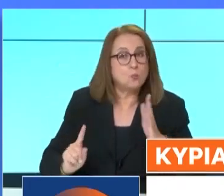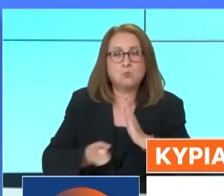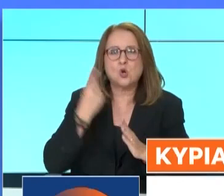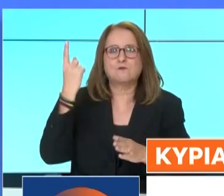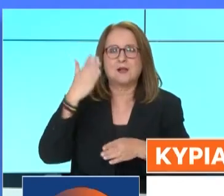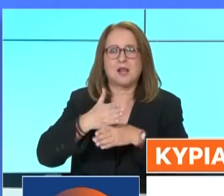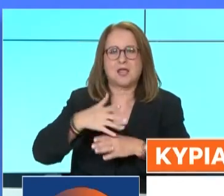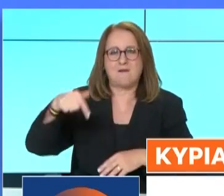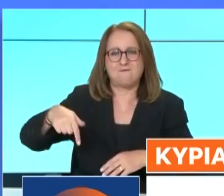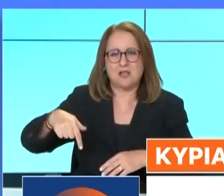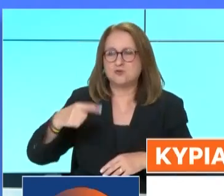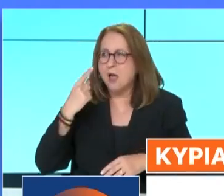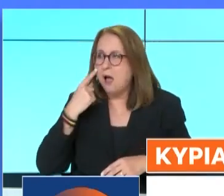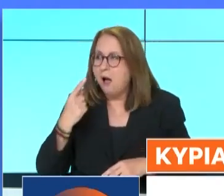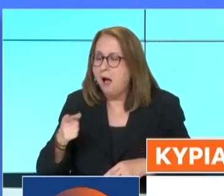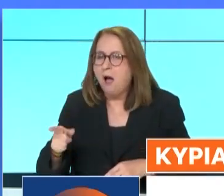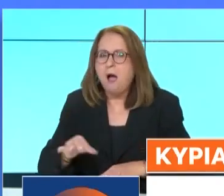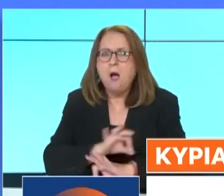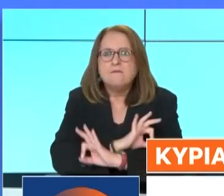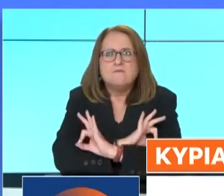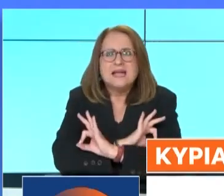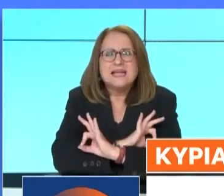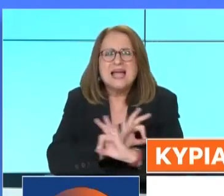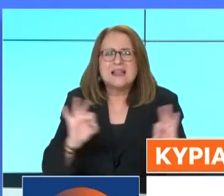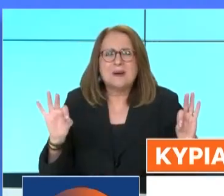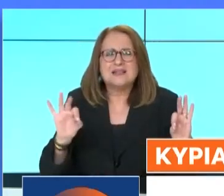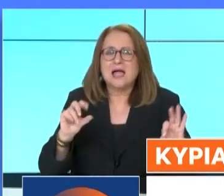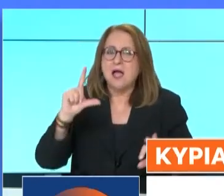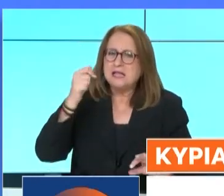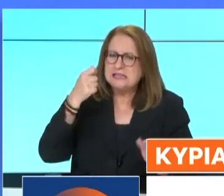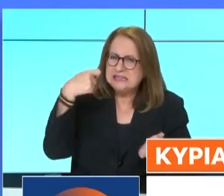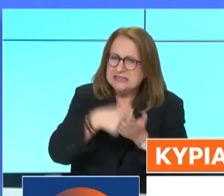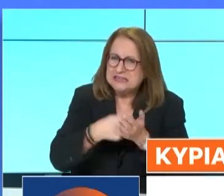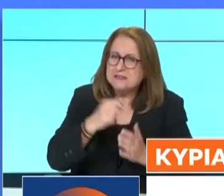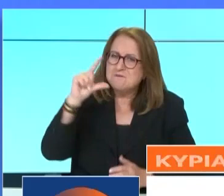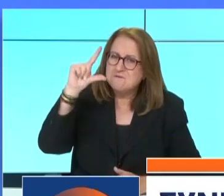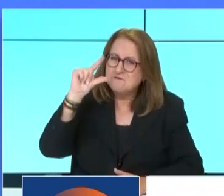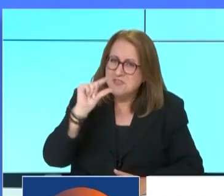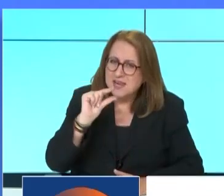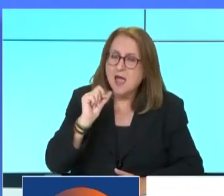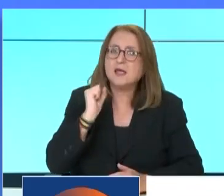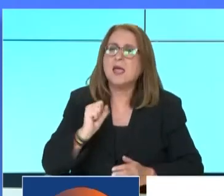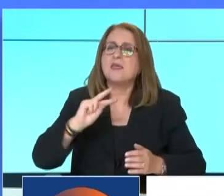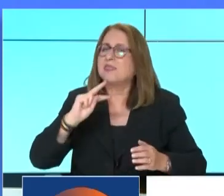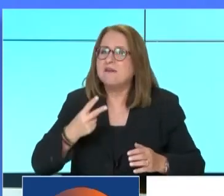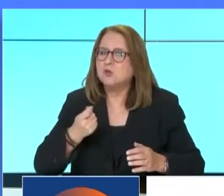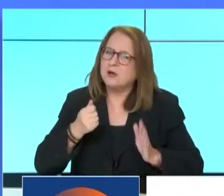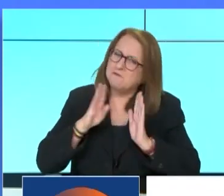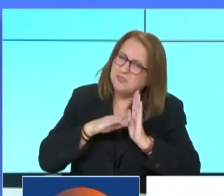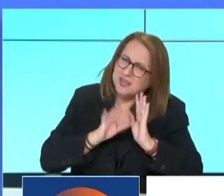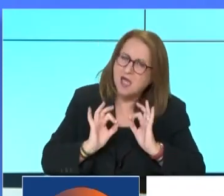πιστήκαμε ότι πρέπει να προχωρήσουμε σε γρήγορη αγορά τους, διότι είναι και σχετικά φτηνά και πολύ αποτελεσματικά στην πρώτη προσβολή. Και βέβαια στην αγορά